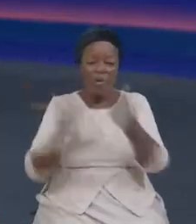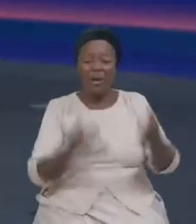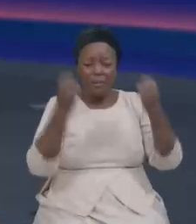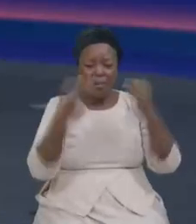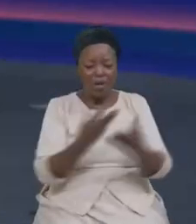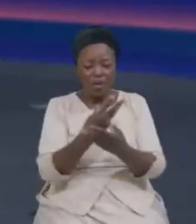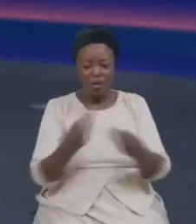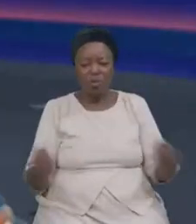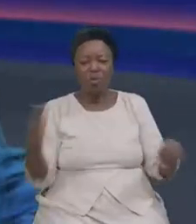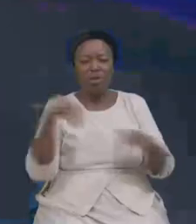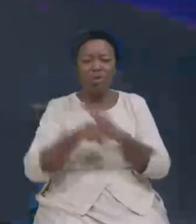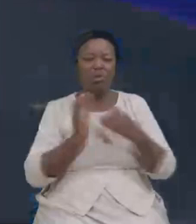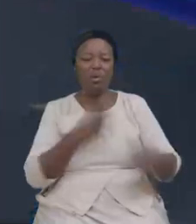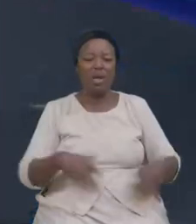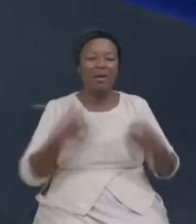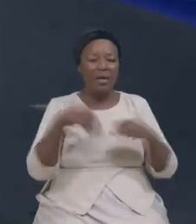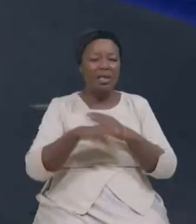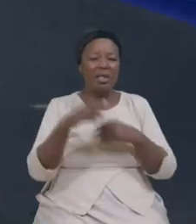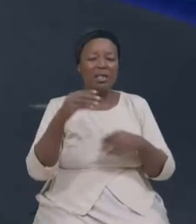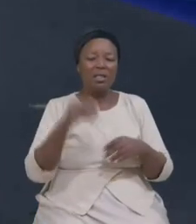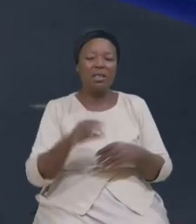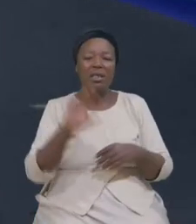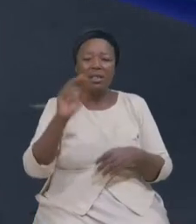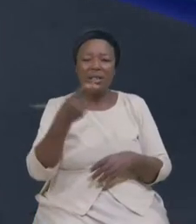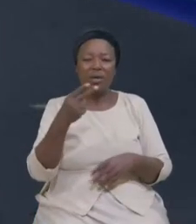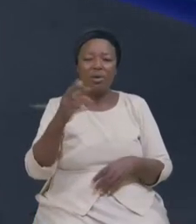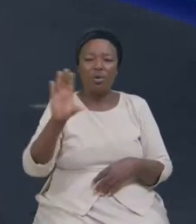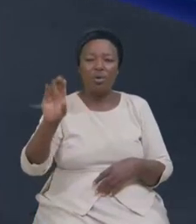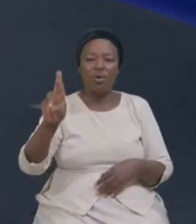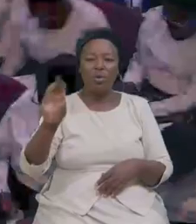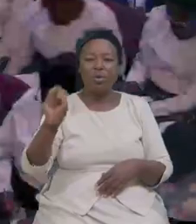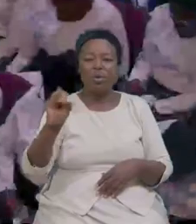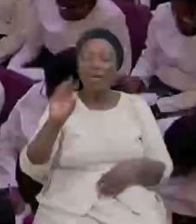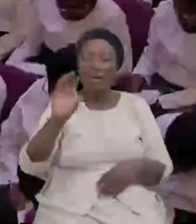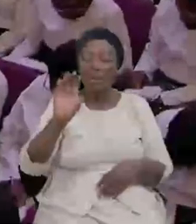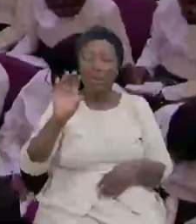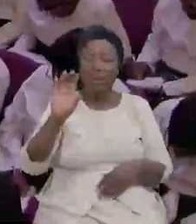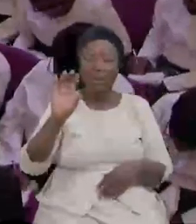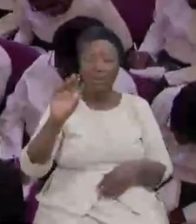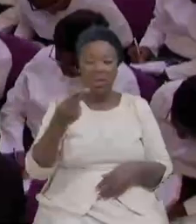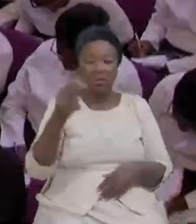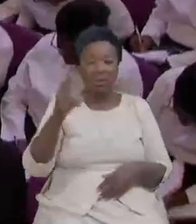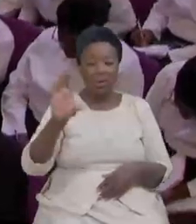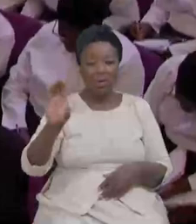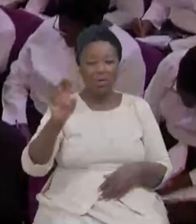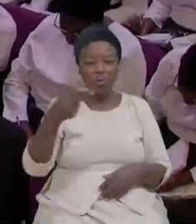Revenons à notre texte. En 2e Chronique, au chapitre 20, verset